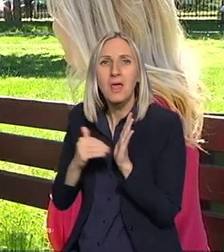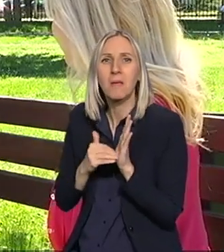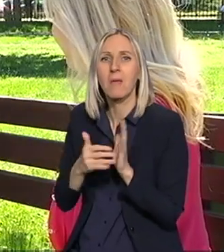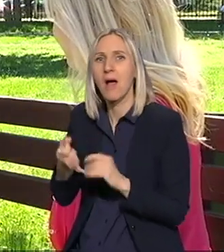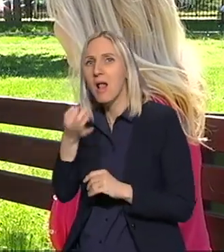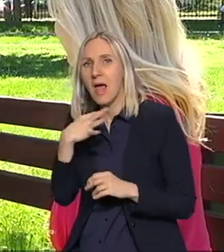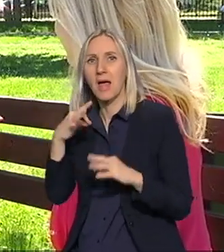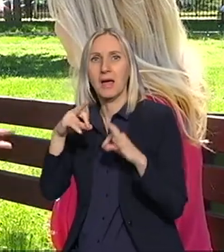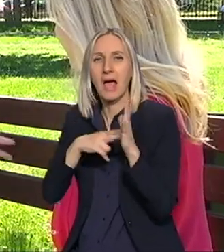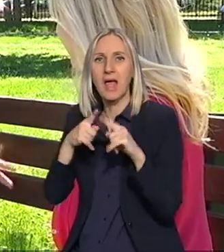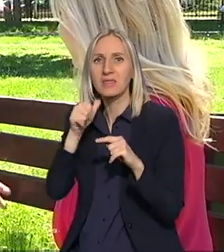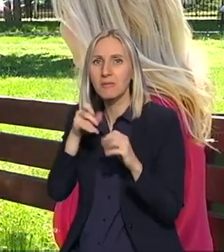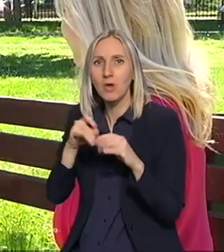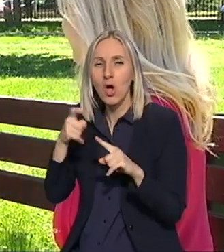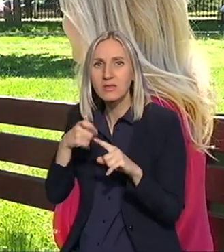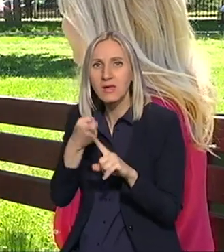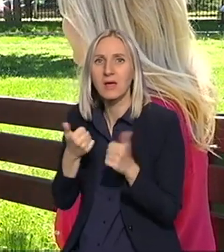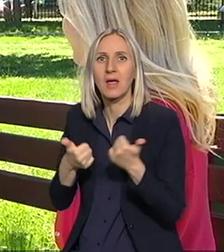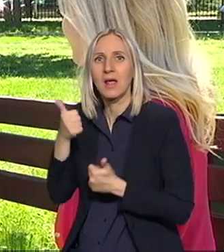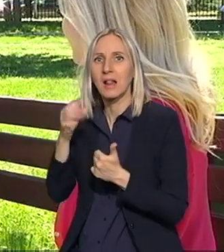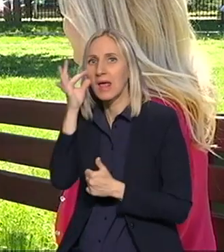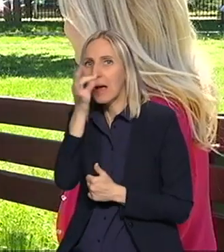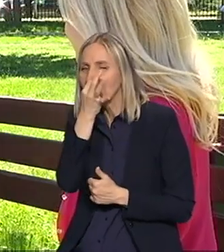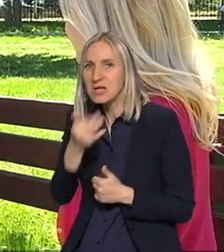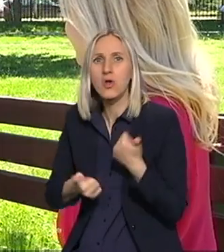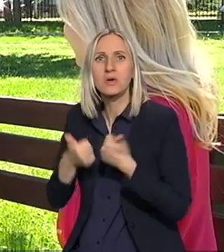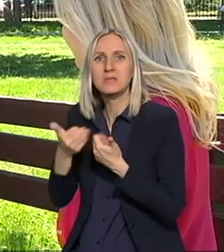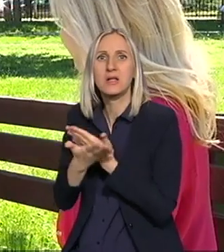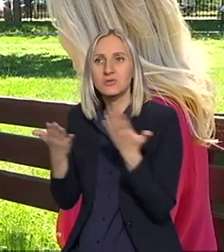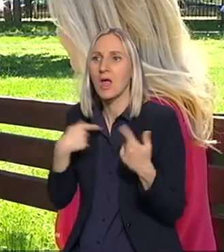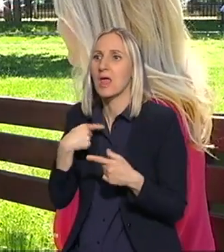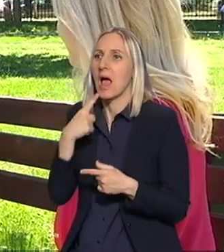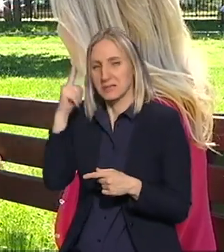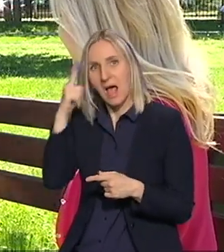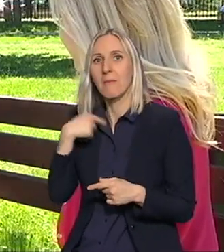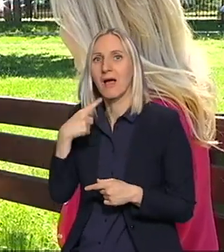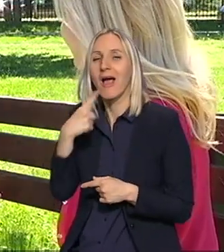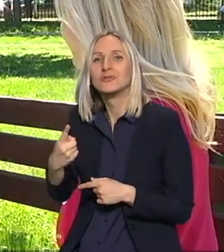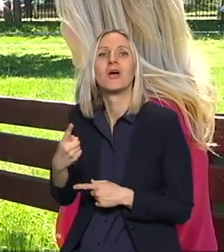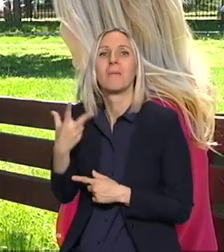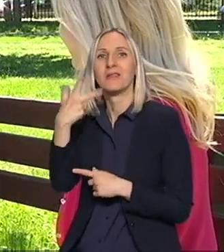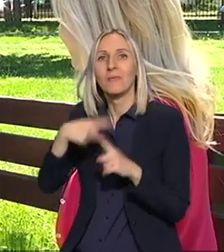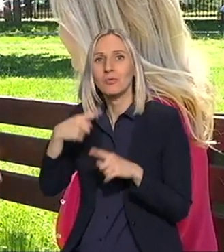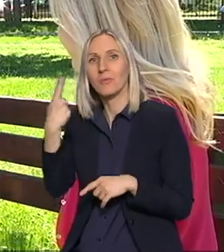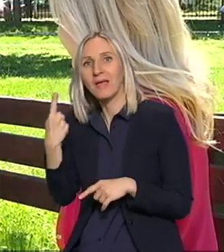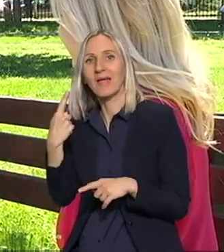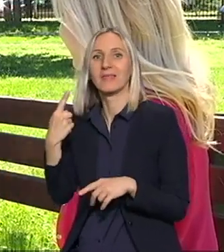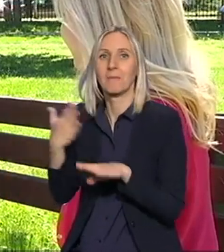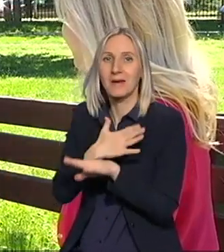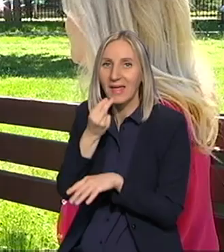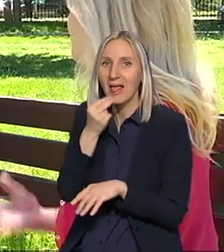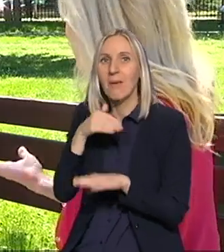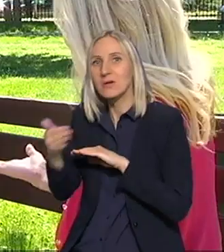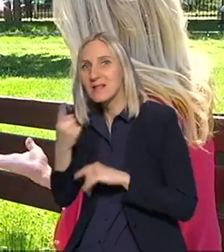je li ima antibiotik, je li ima kapi za nos, ja kažem tri puta po jedno, tri puta po dve, posle jela, pre jela, to